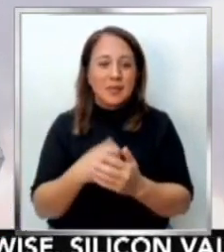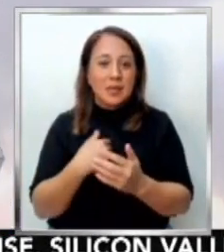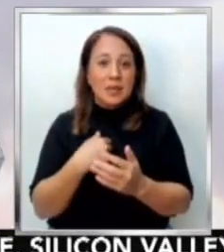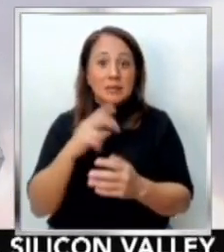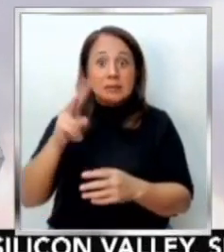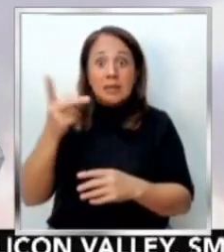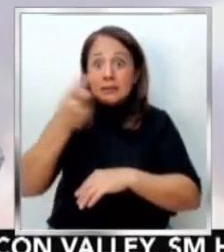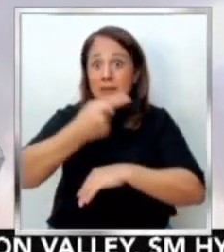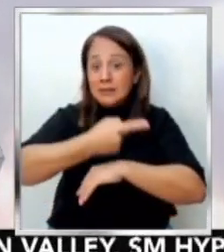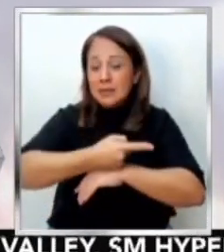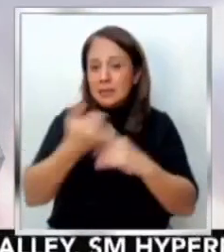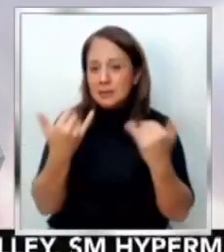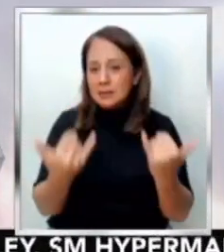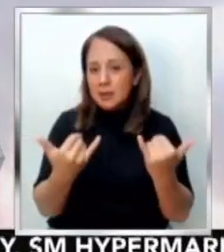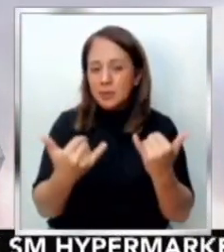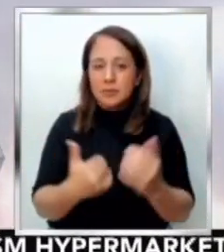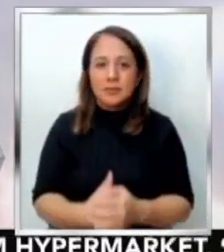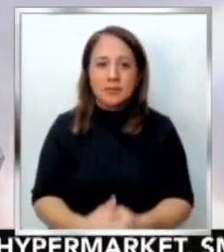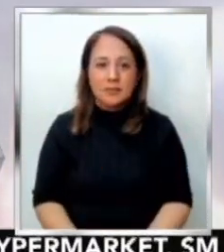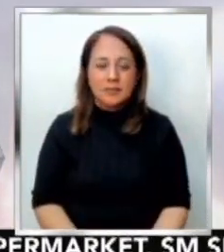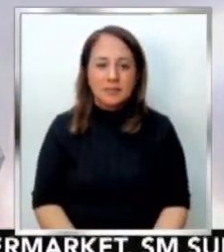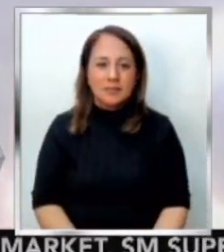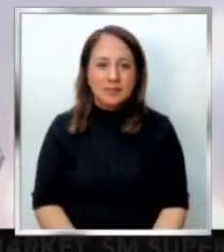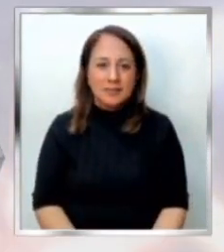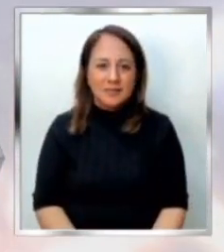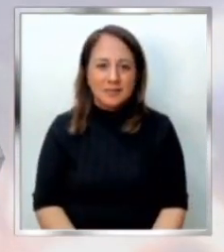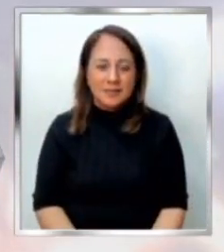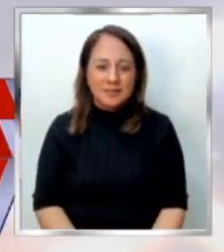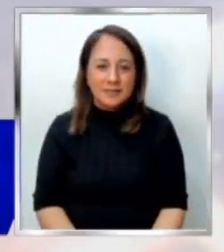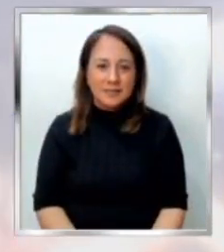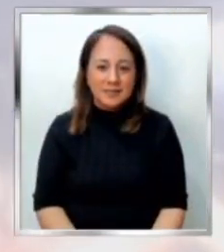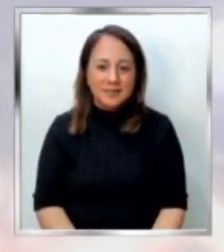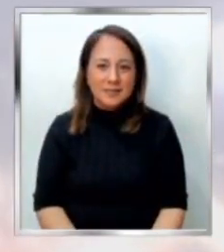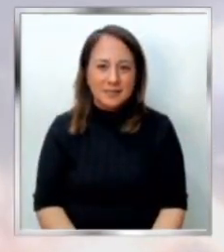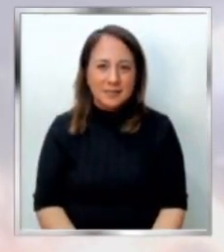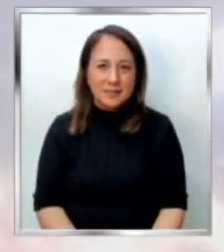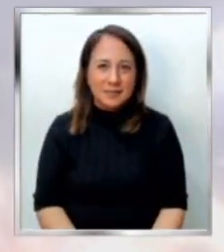concert leg. Aubrey Carampel, updated sa Showbiz Happenings.